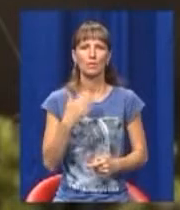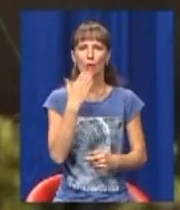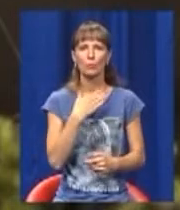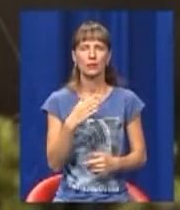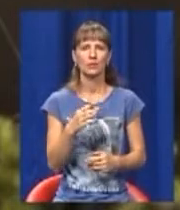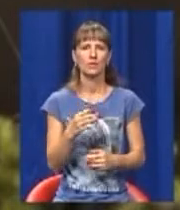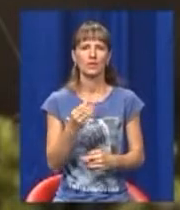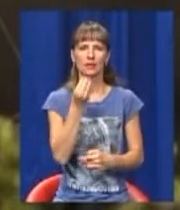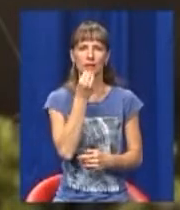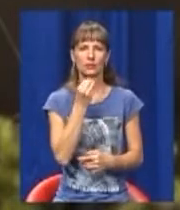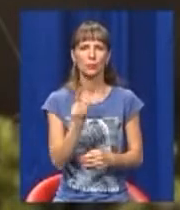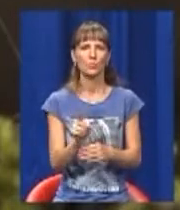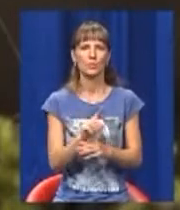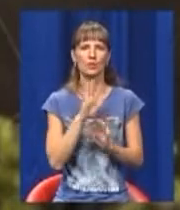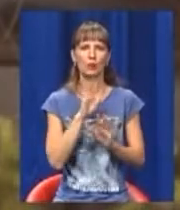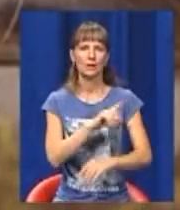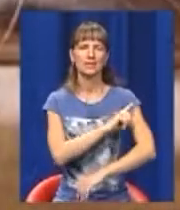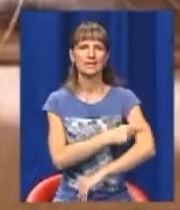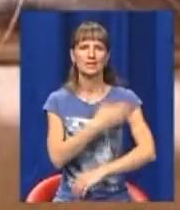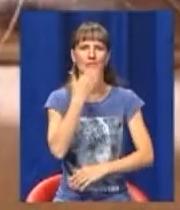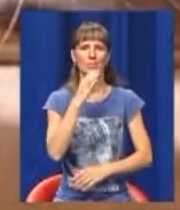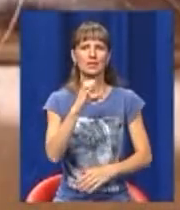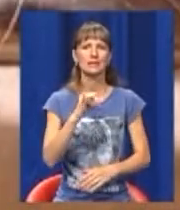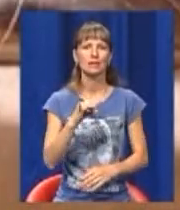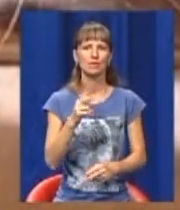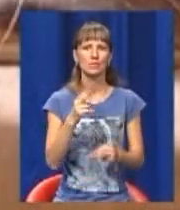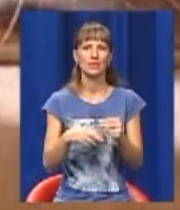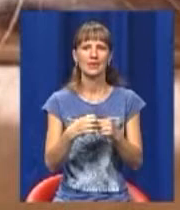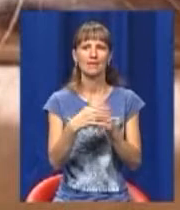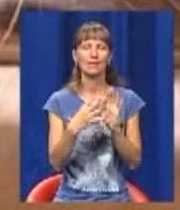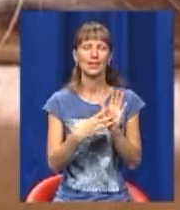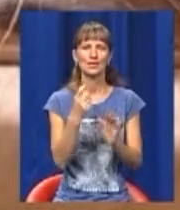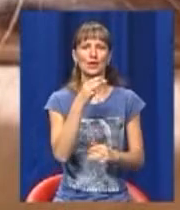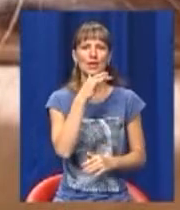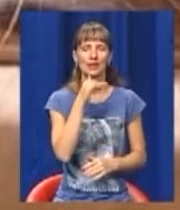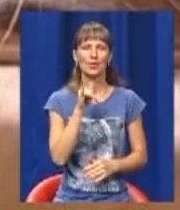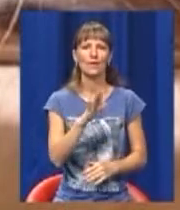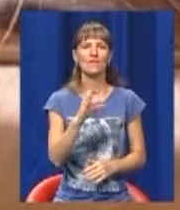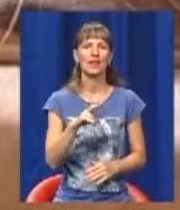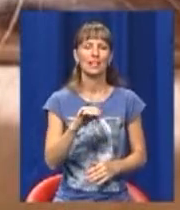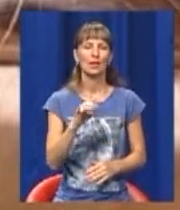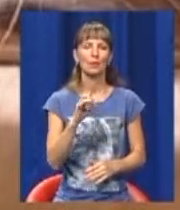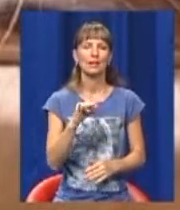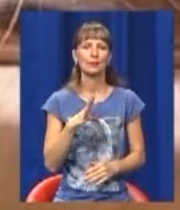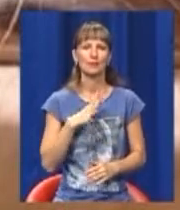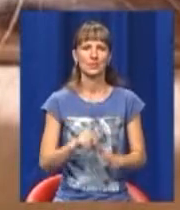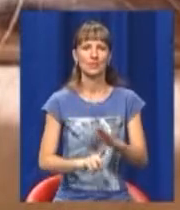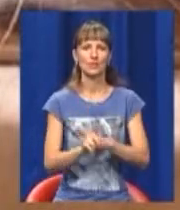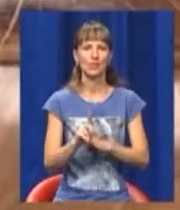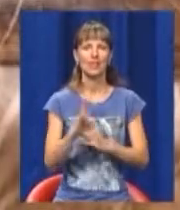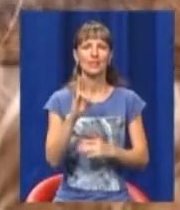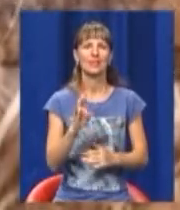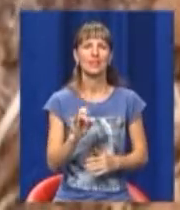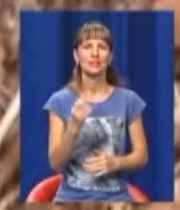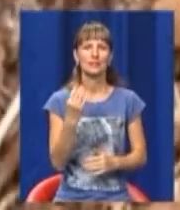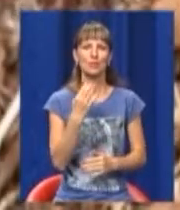миші терпіти не можуть сильний запах сиру. Наприкінці 19 століття у Великобританії було засновано